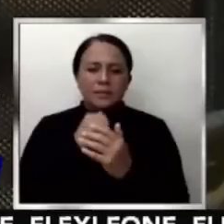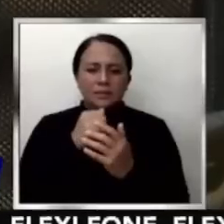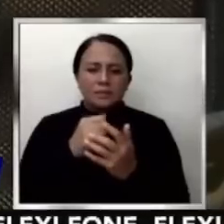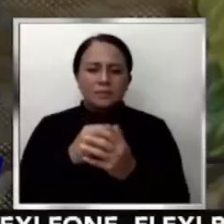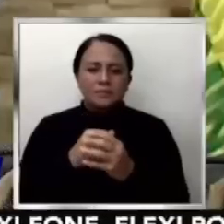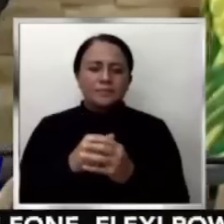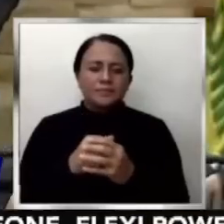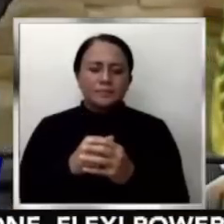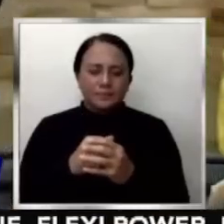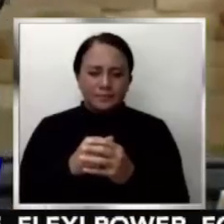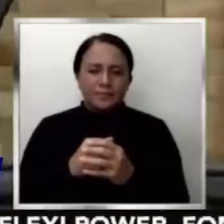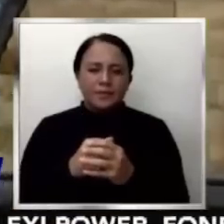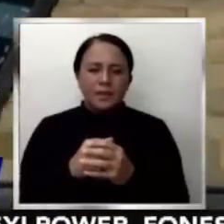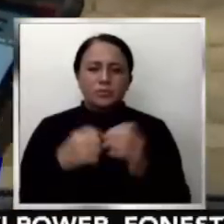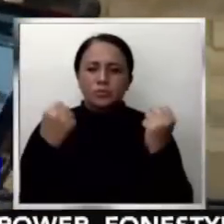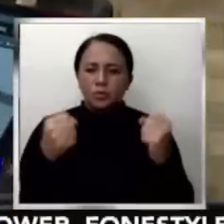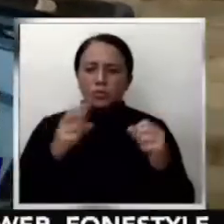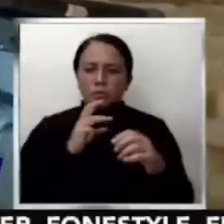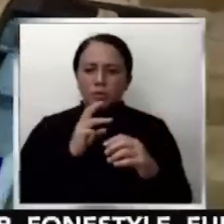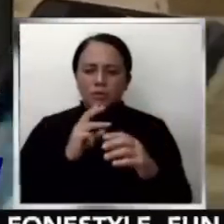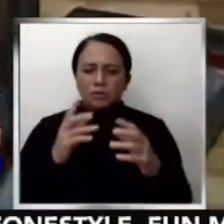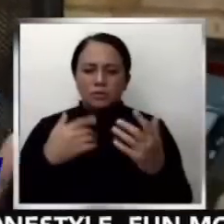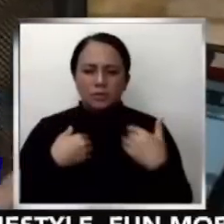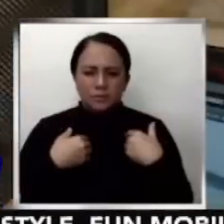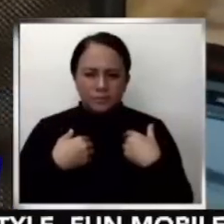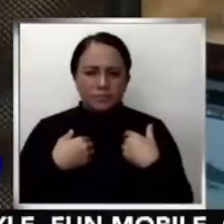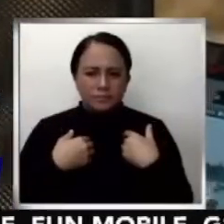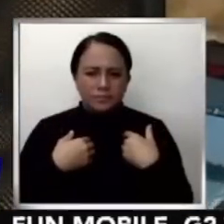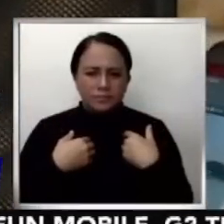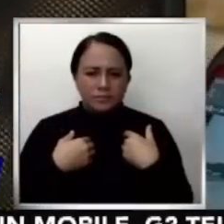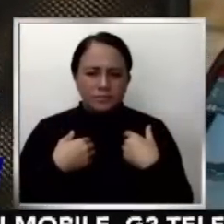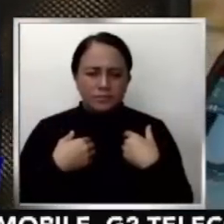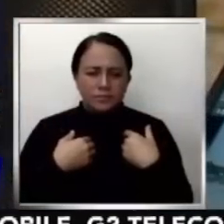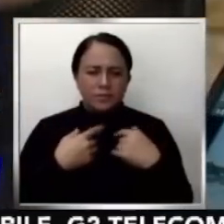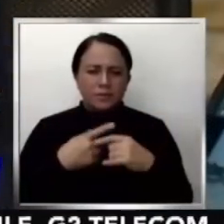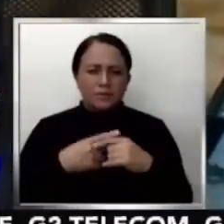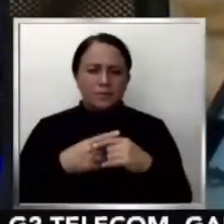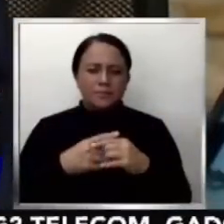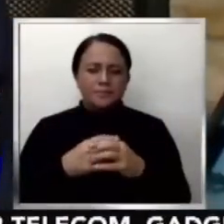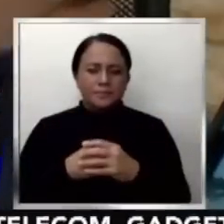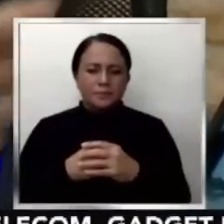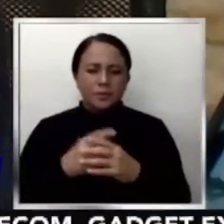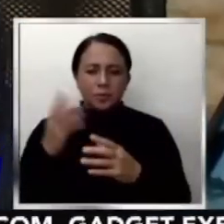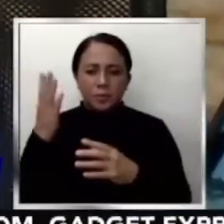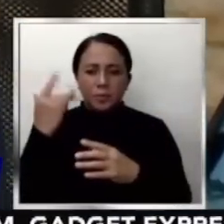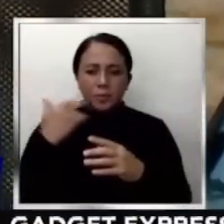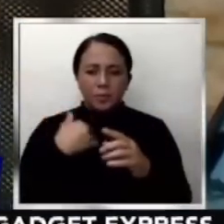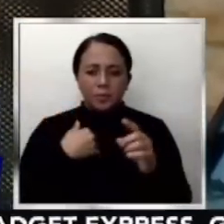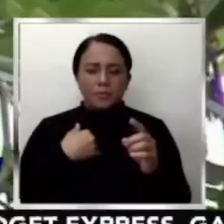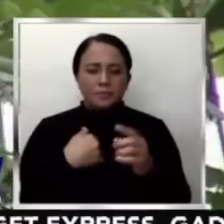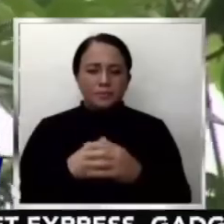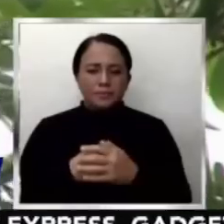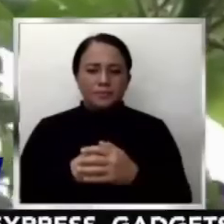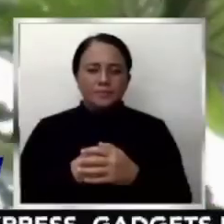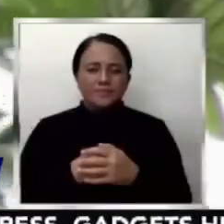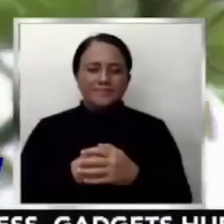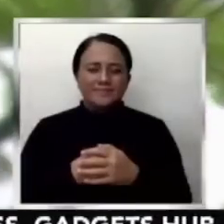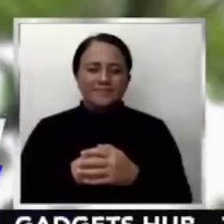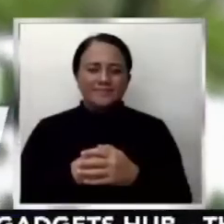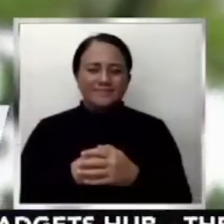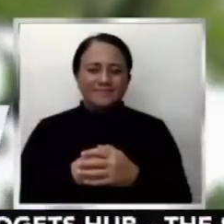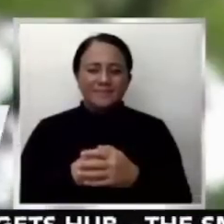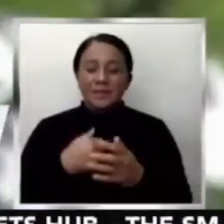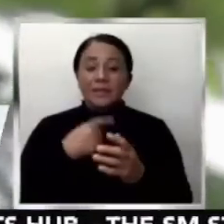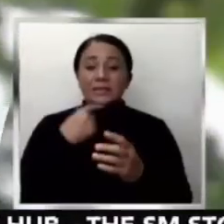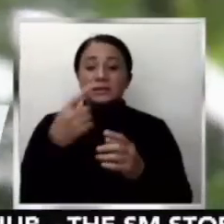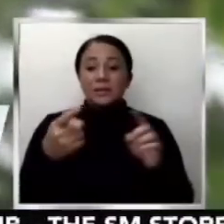na dumarating. Dapat ang tanongin natin, okay ba yung mga drainage? Bakit hindi lumabas yung tubig sa mga drainage? Ayon naman sa